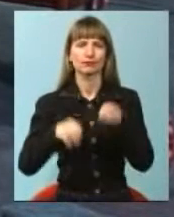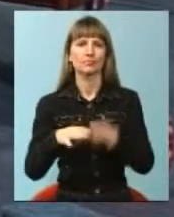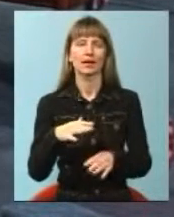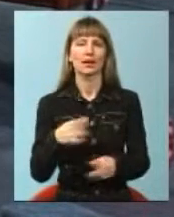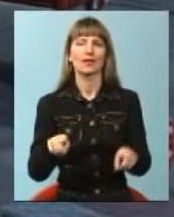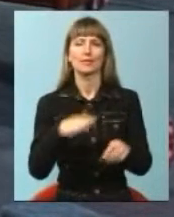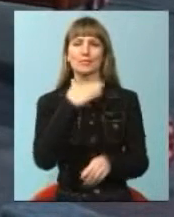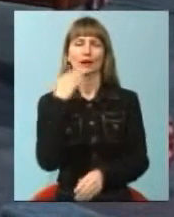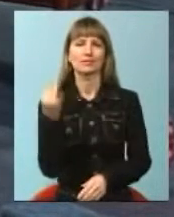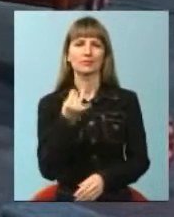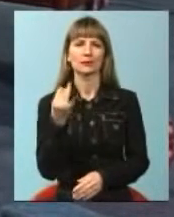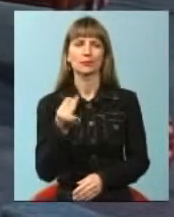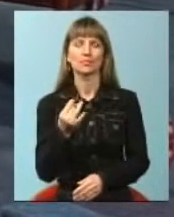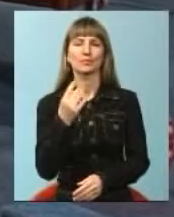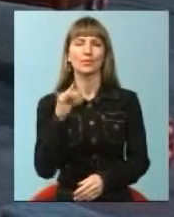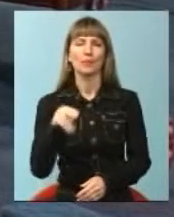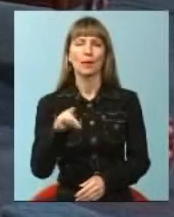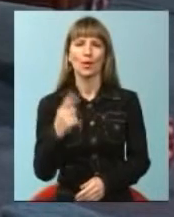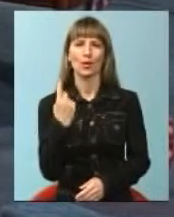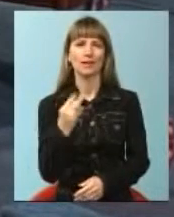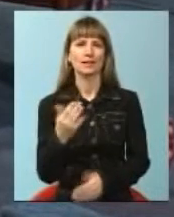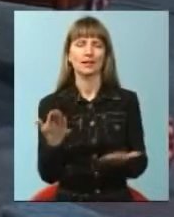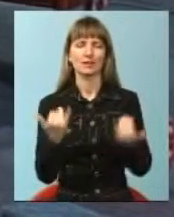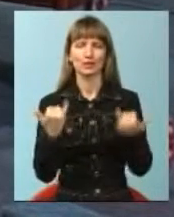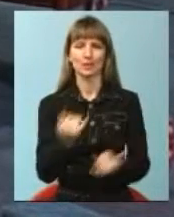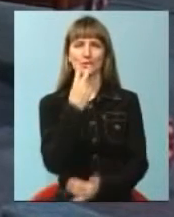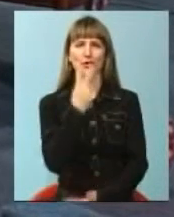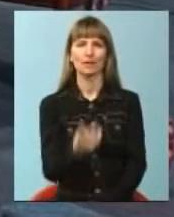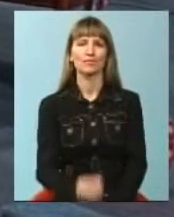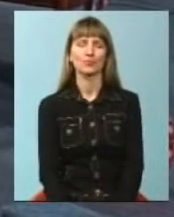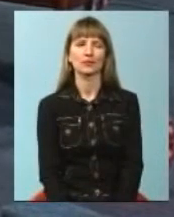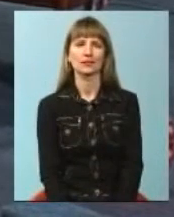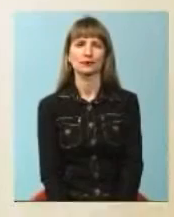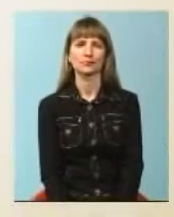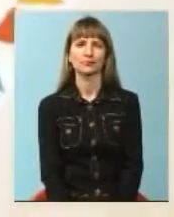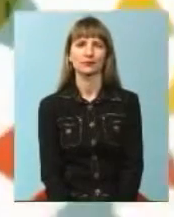багато таких цікавих експериментів, про один з яких зараз і